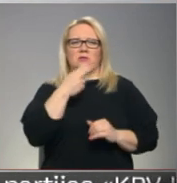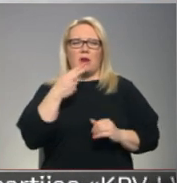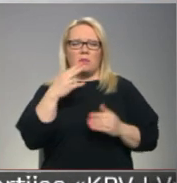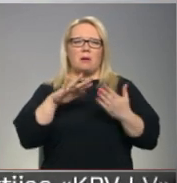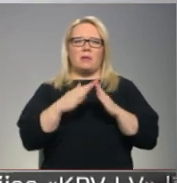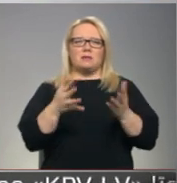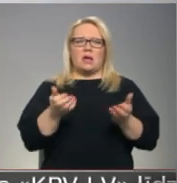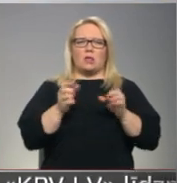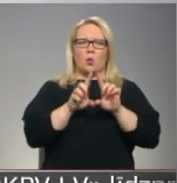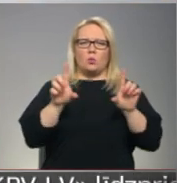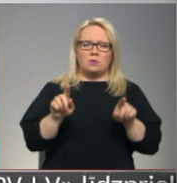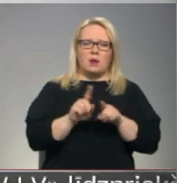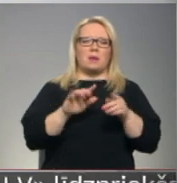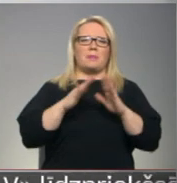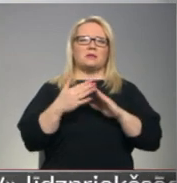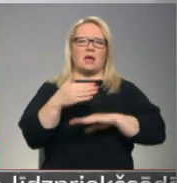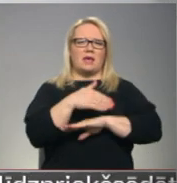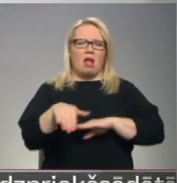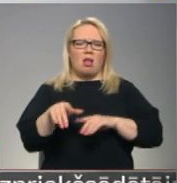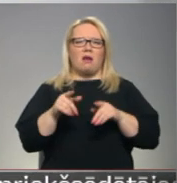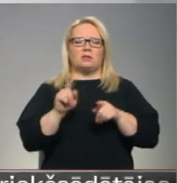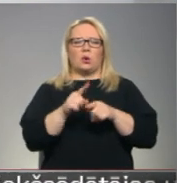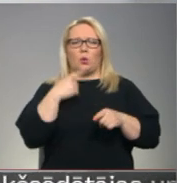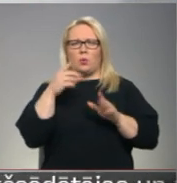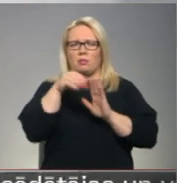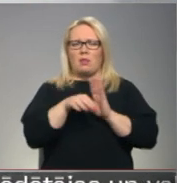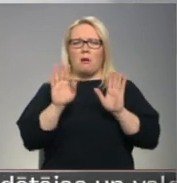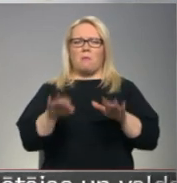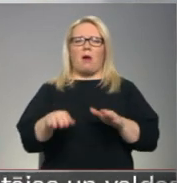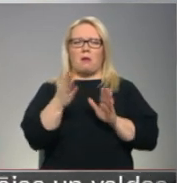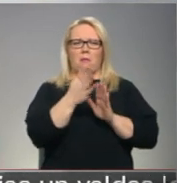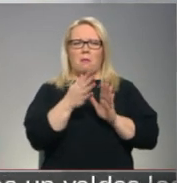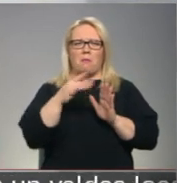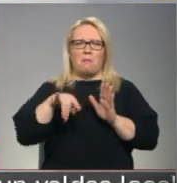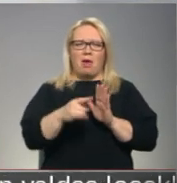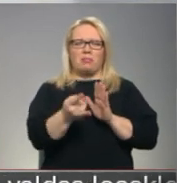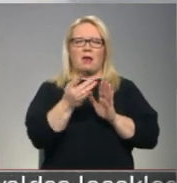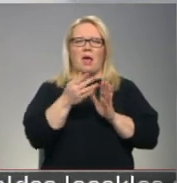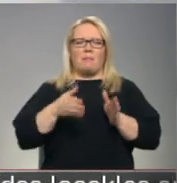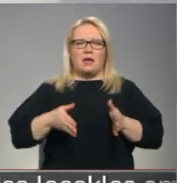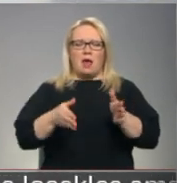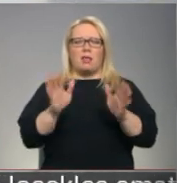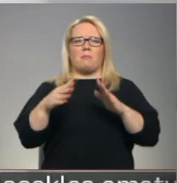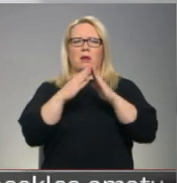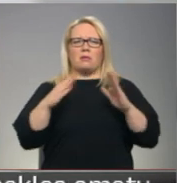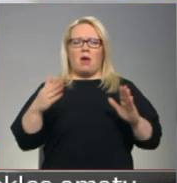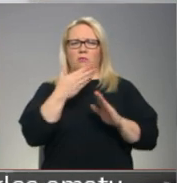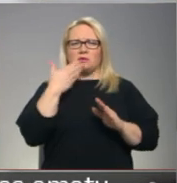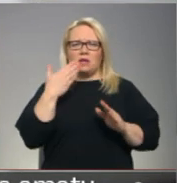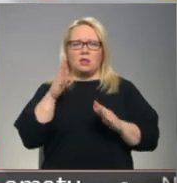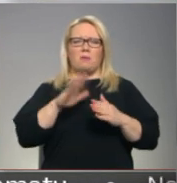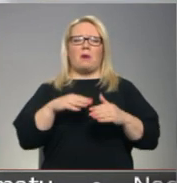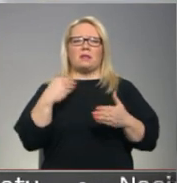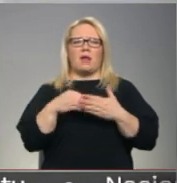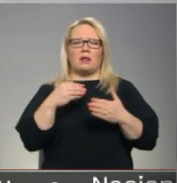pilsētas uzņēmumos, gan pilsētas ielās, runa ietai skaitā arī par bedrēm ielās un par namu siltināšanu, par tarifiem